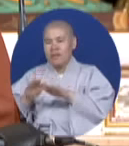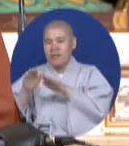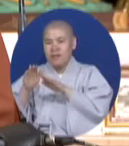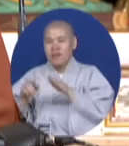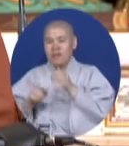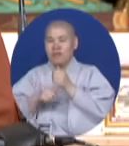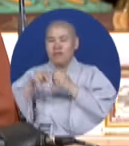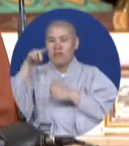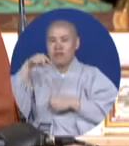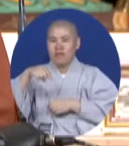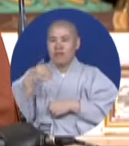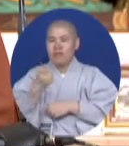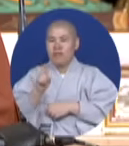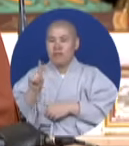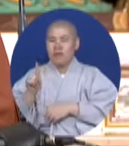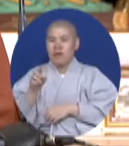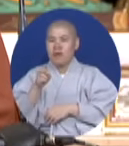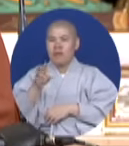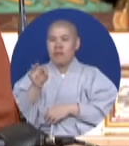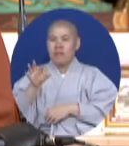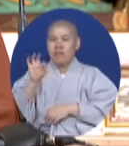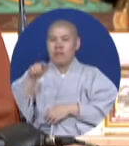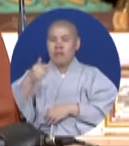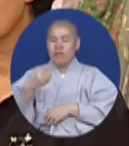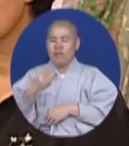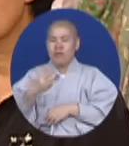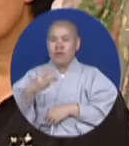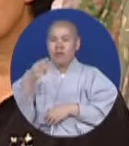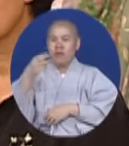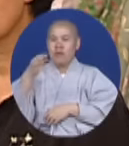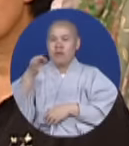명월류라 물이 명월과 함께 흐른다.